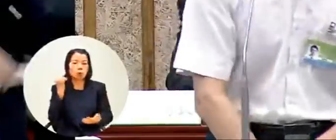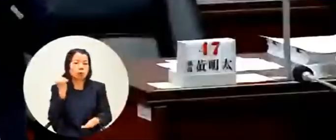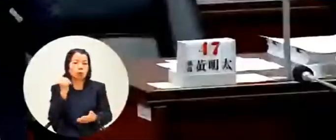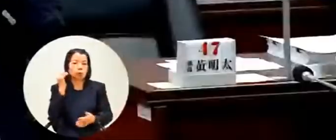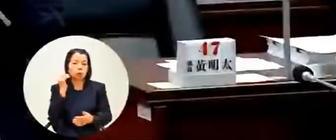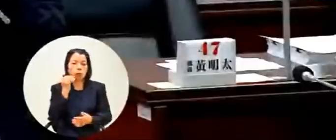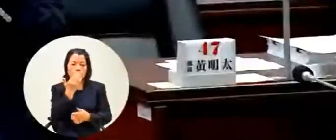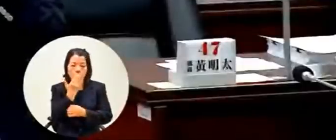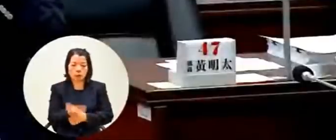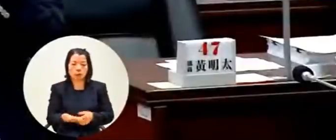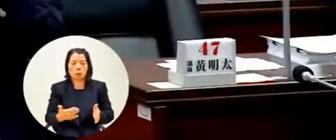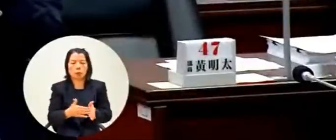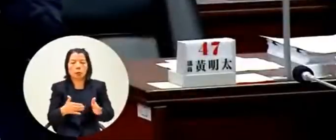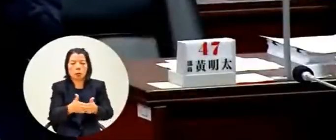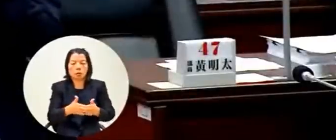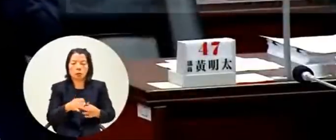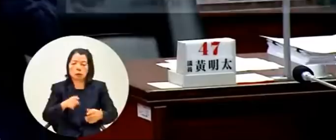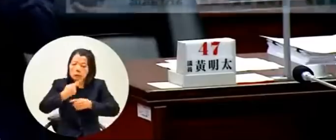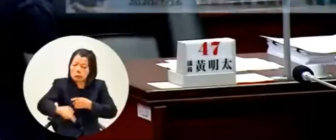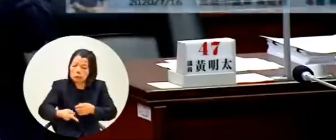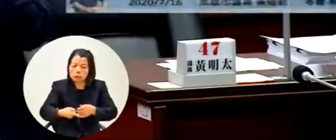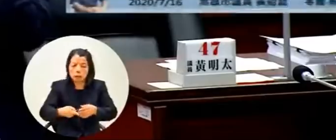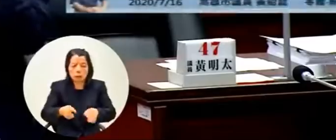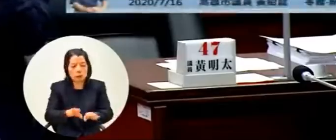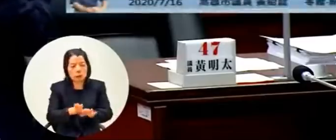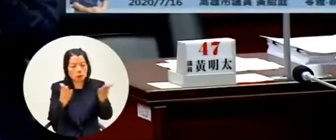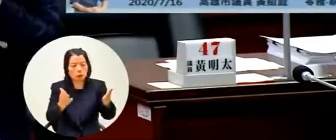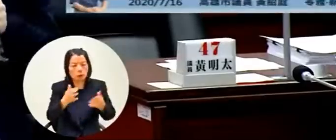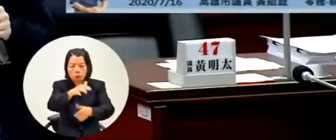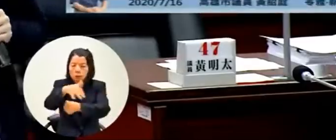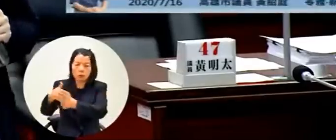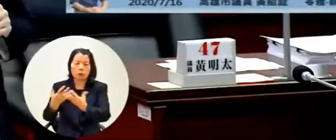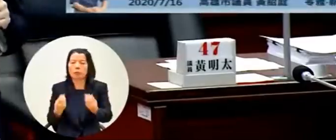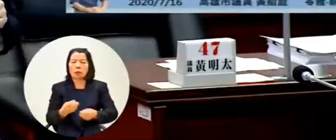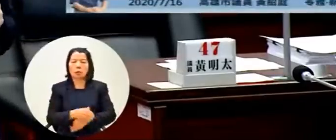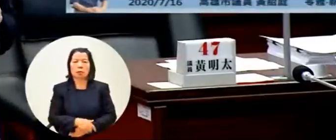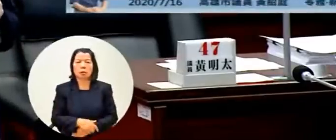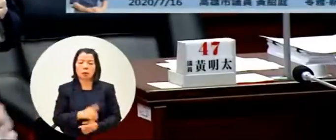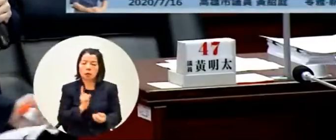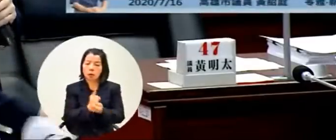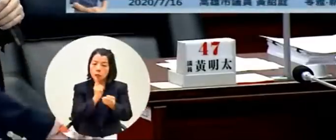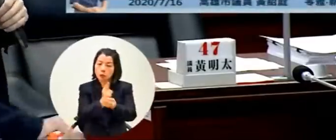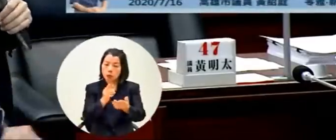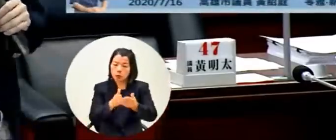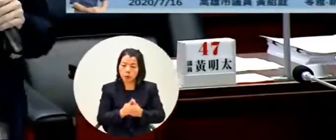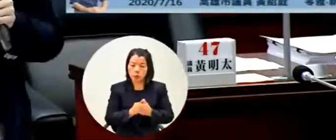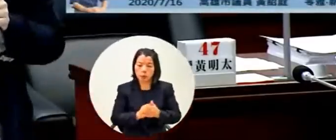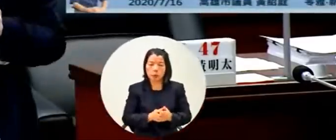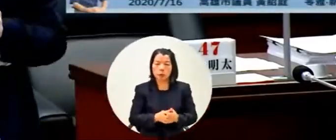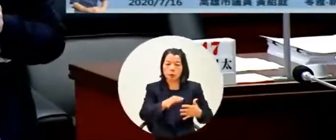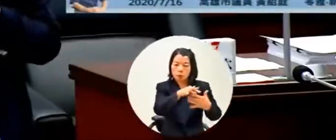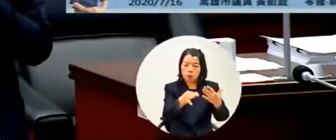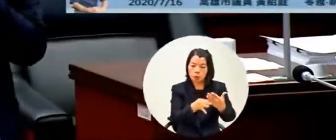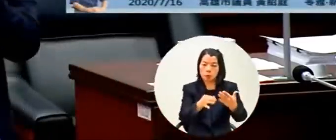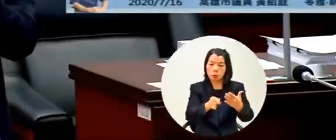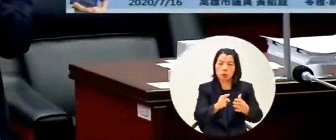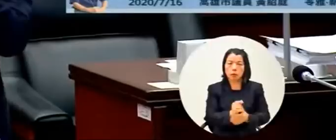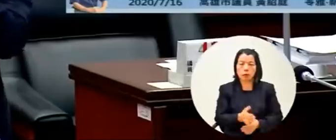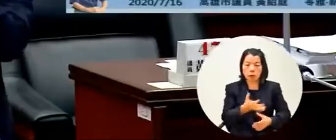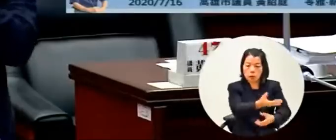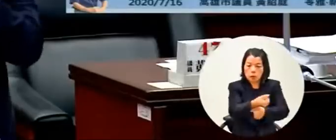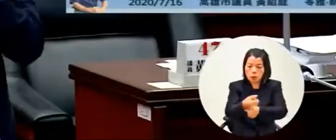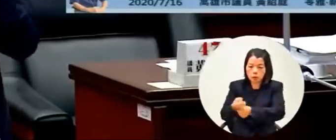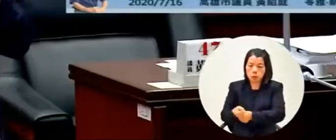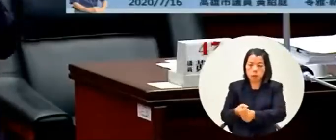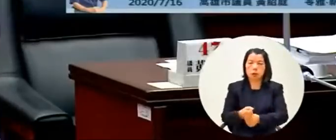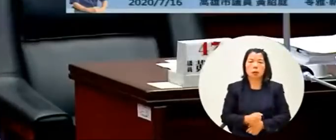等一下再告诉你。你请坐。根据促参法的规定 ，BOT 案要在一